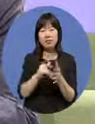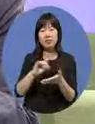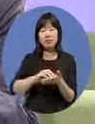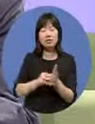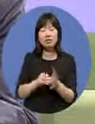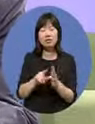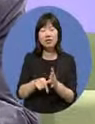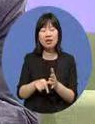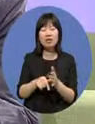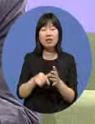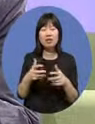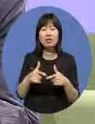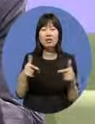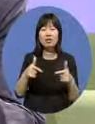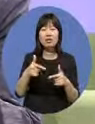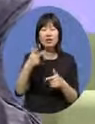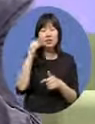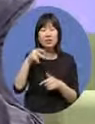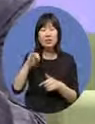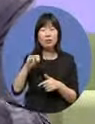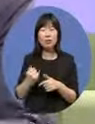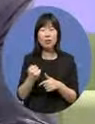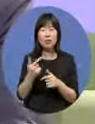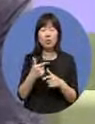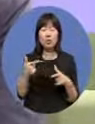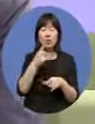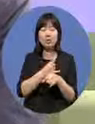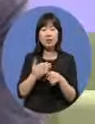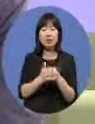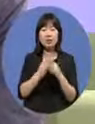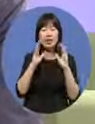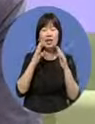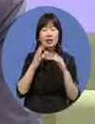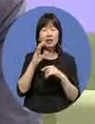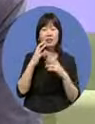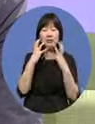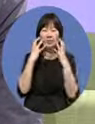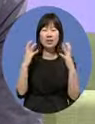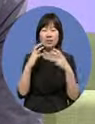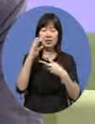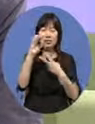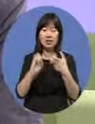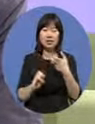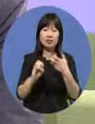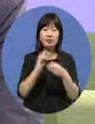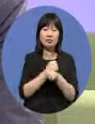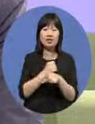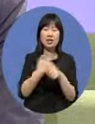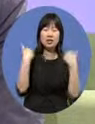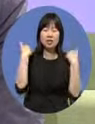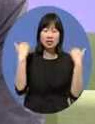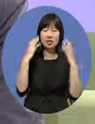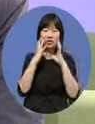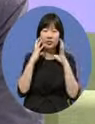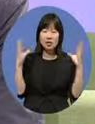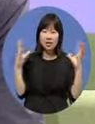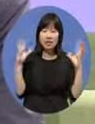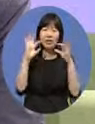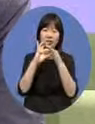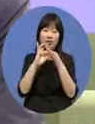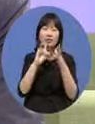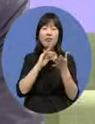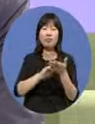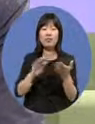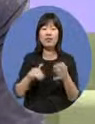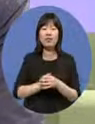시점이 지나면 그 커진 지방세포의 숫자가 비대해지거든요. 그래서 소아비만의 80%가 성인비만으로